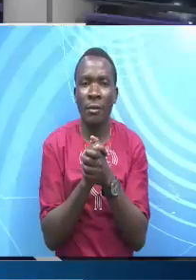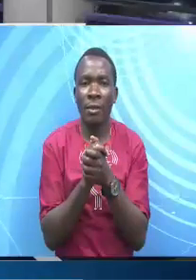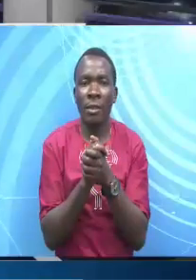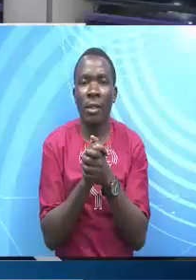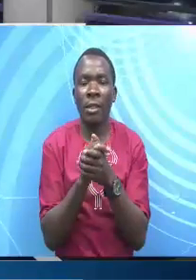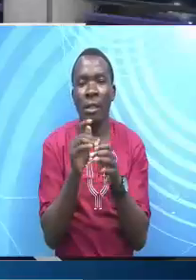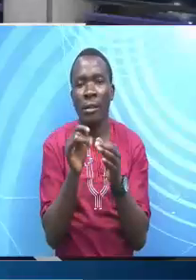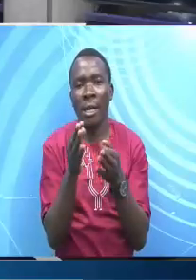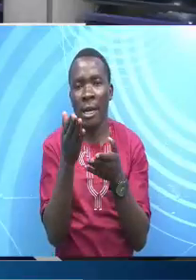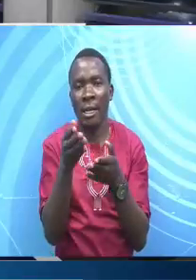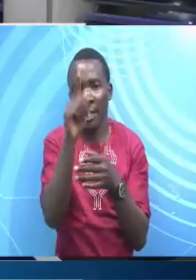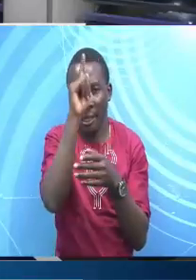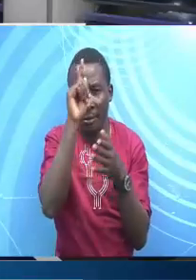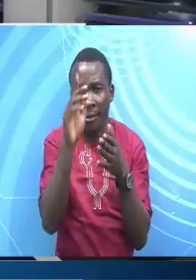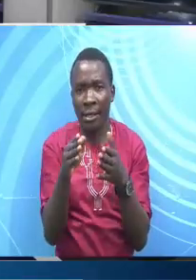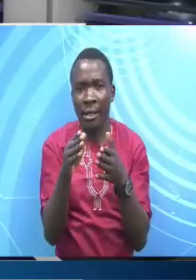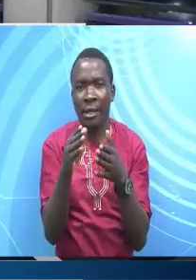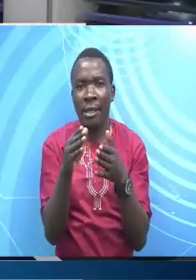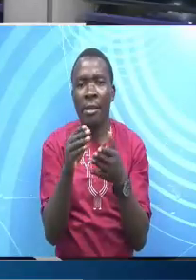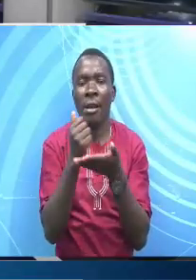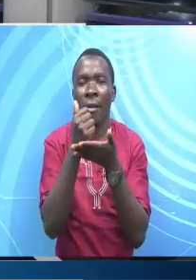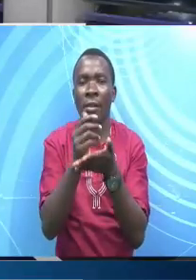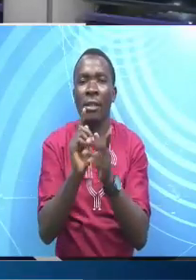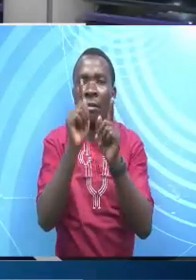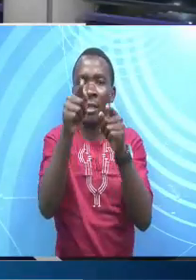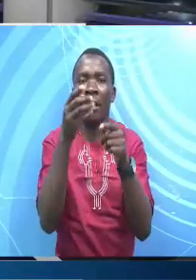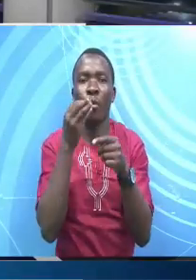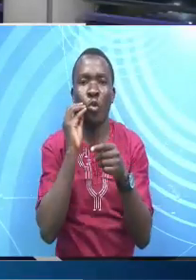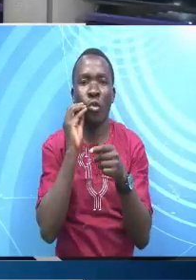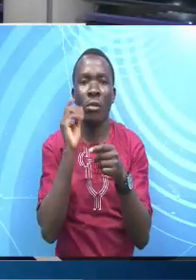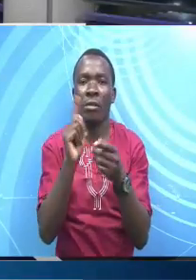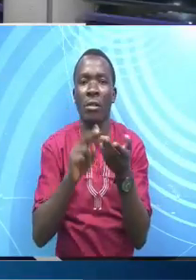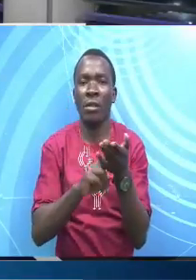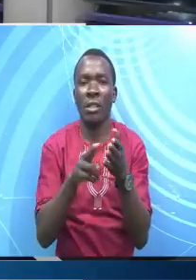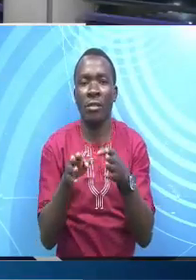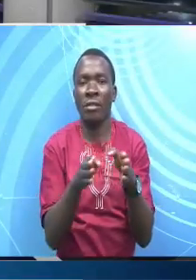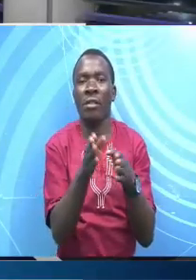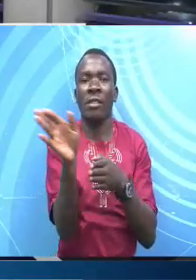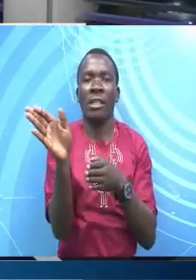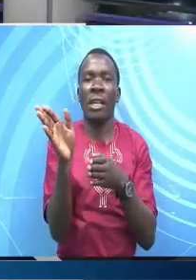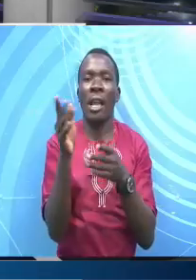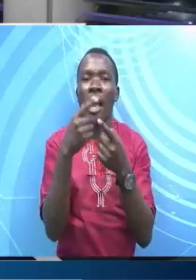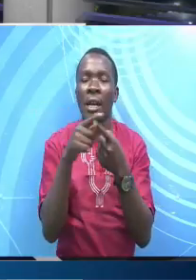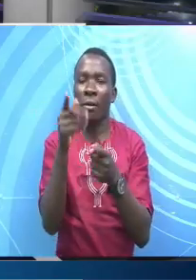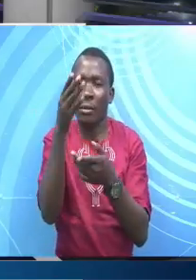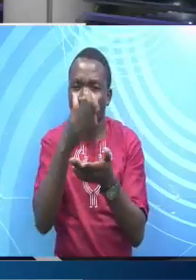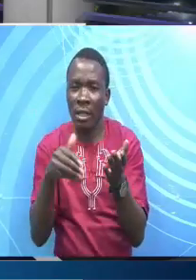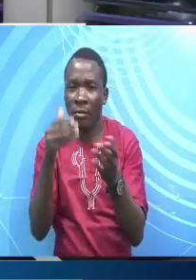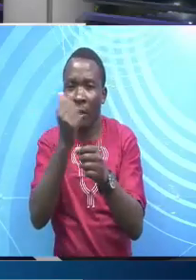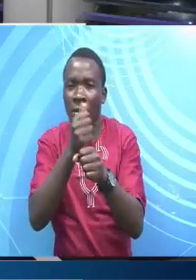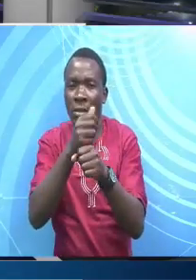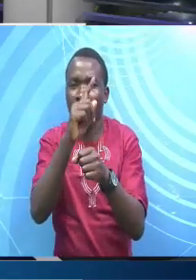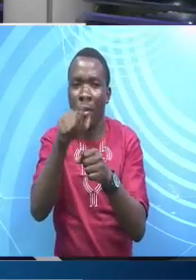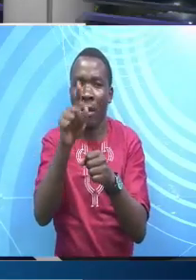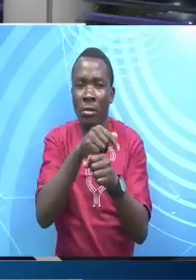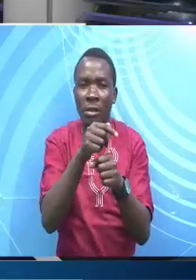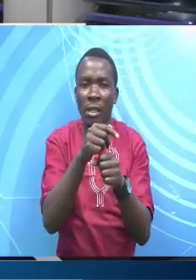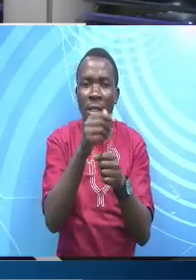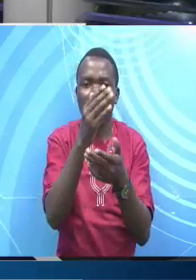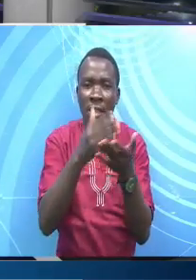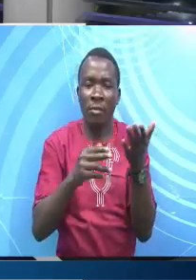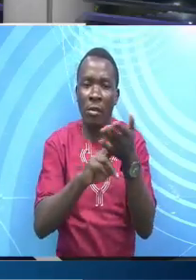nubwo hari abaturage bafashije gutaha kugira ngo batanyura muri izo nzira zitemewe ntibujijwe ko hari abakoze ibi ngibi abatugiye guherukaho n'abanyuze ku kiraro